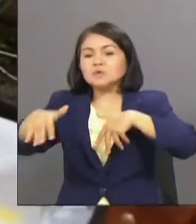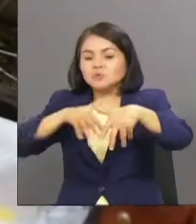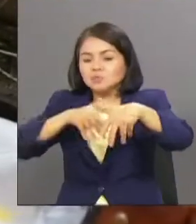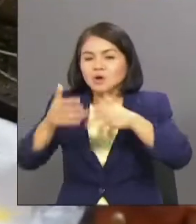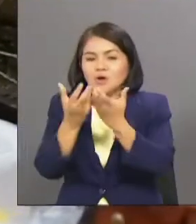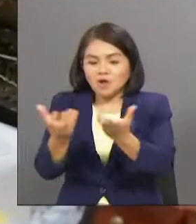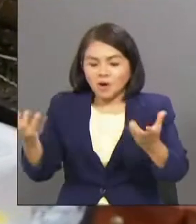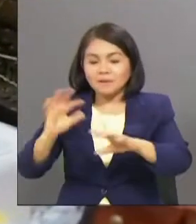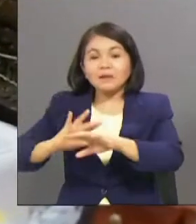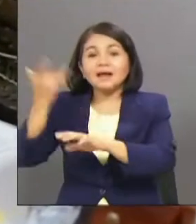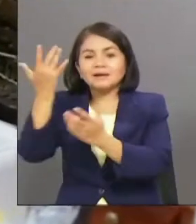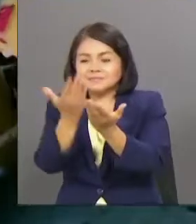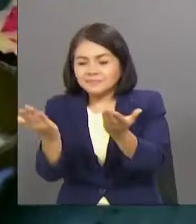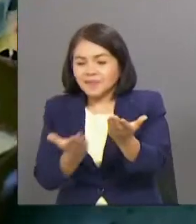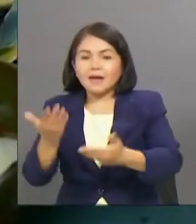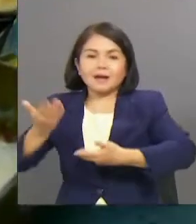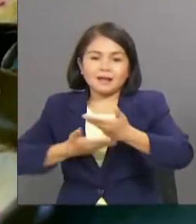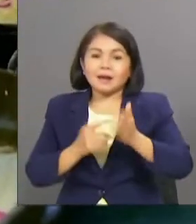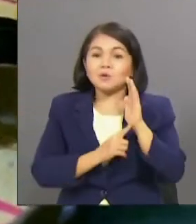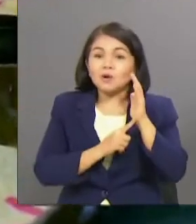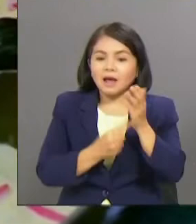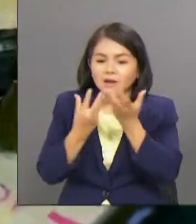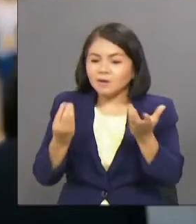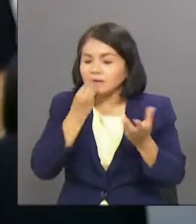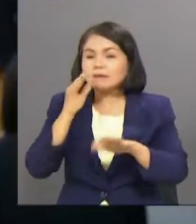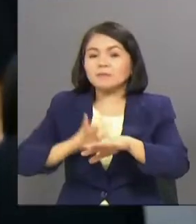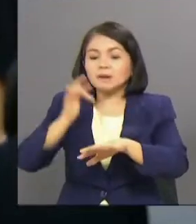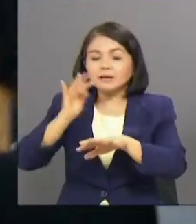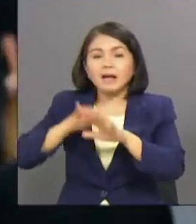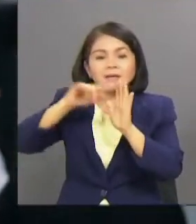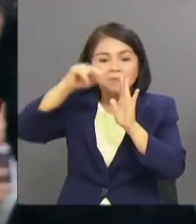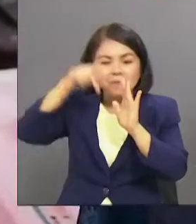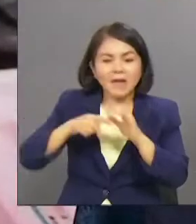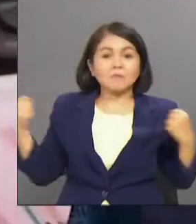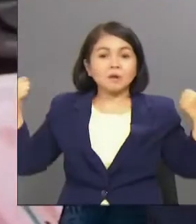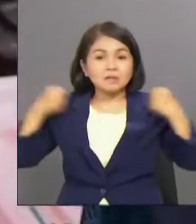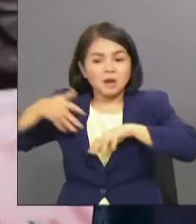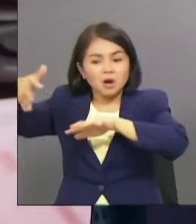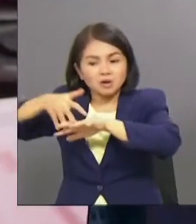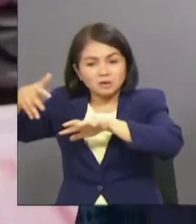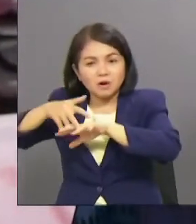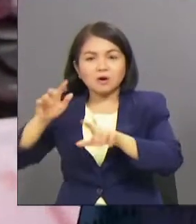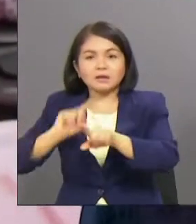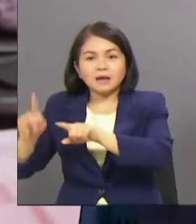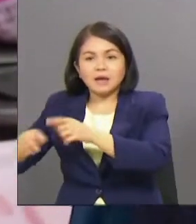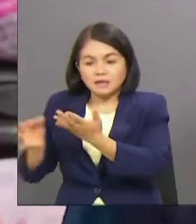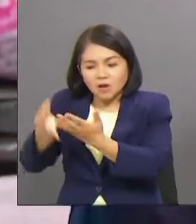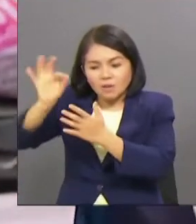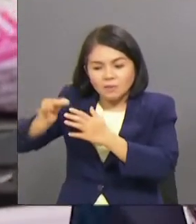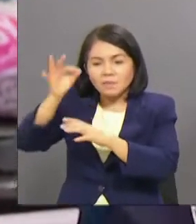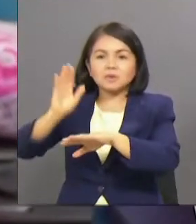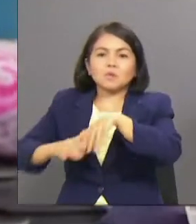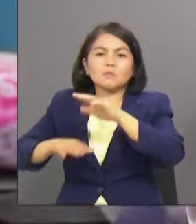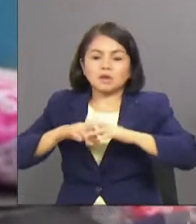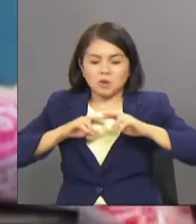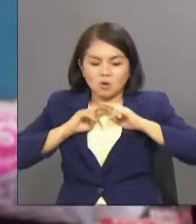พื้นเมืองมาขายเช่นอาหารพื้นเมืองเสื้อผ้าพื้นเมืองของที่ทำด้วยมือของเก่าหน้าสะสม